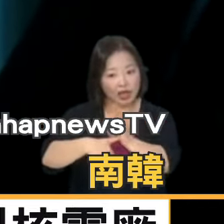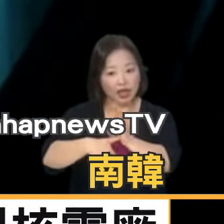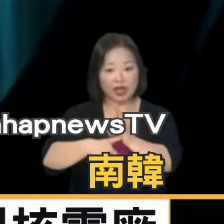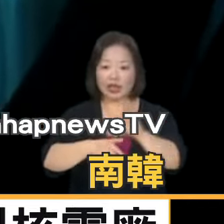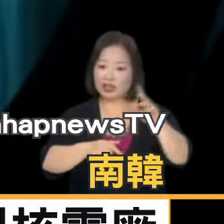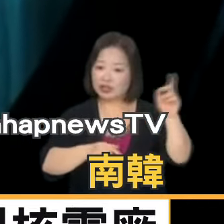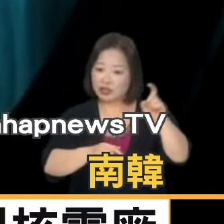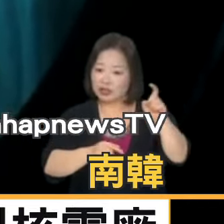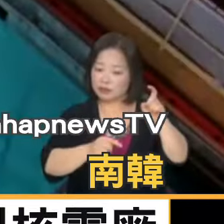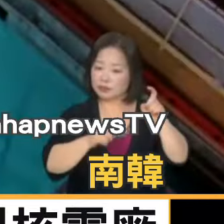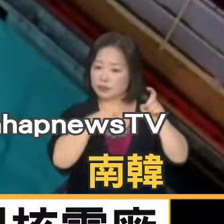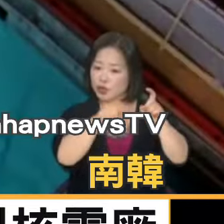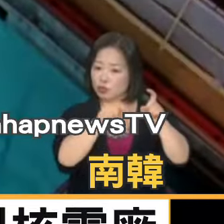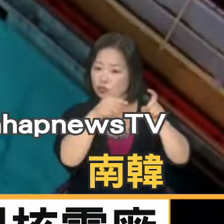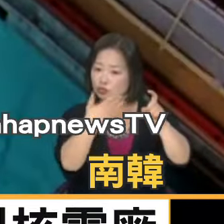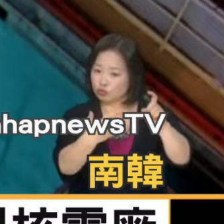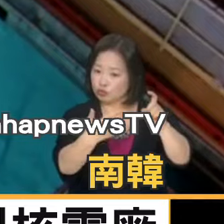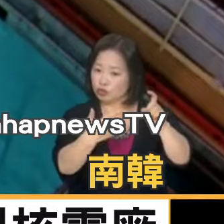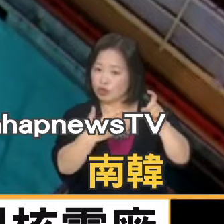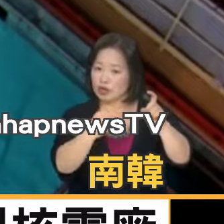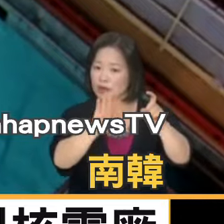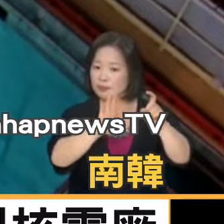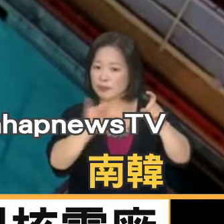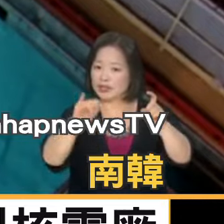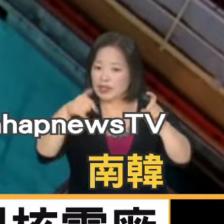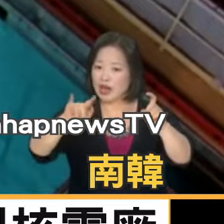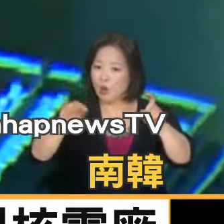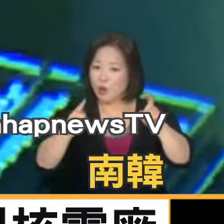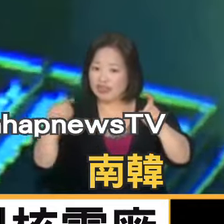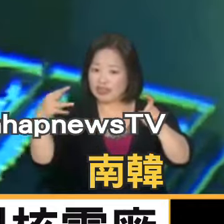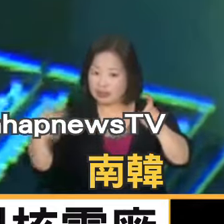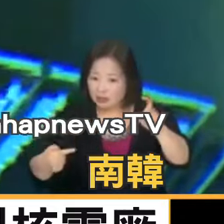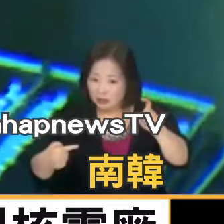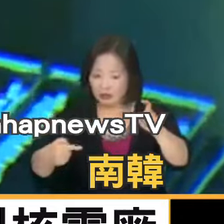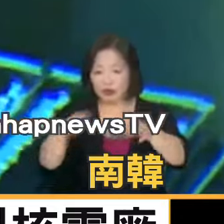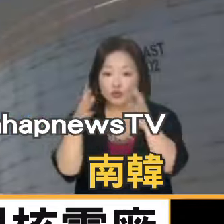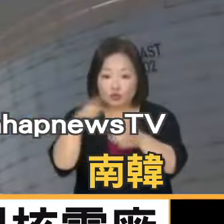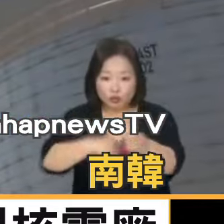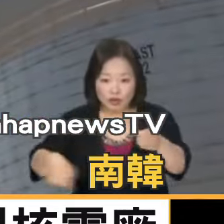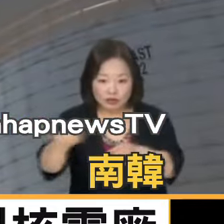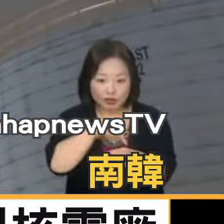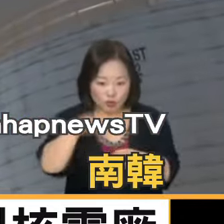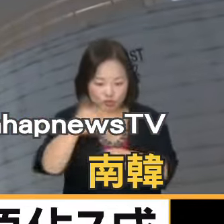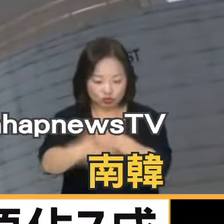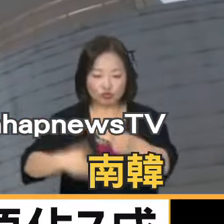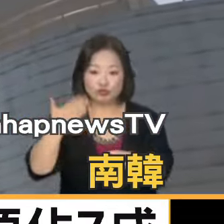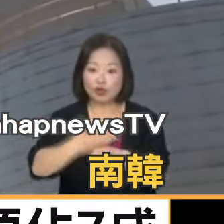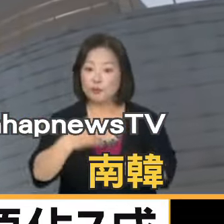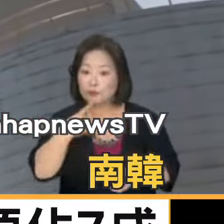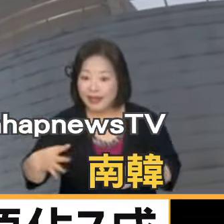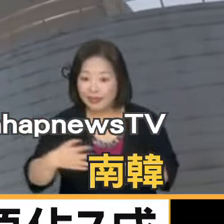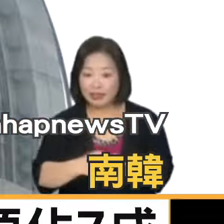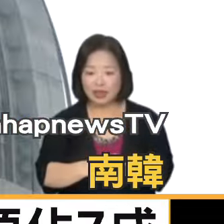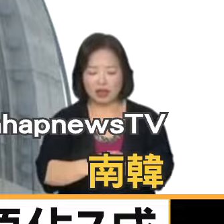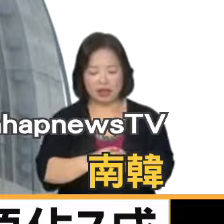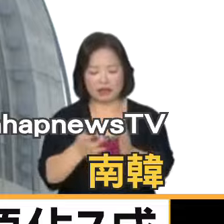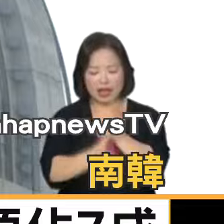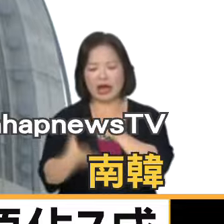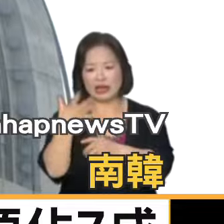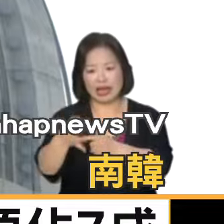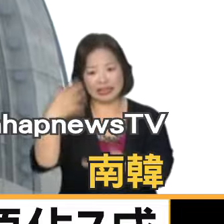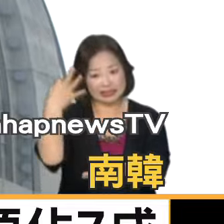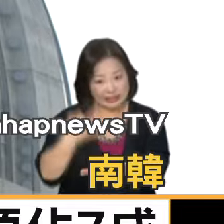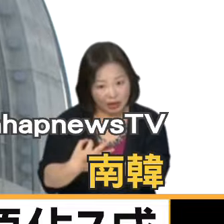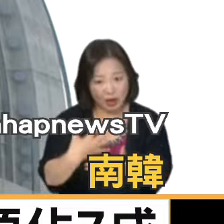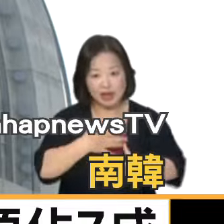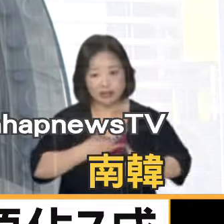配合，除了增设三座大型核电厂与一座小型模组核电厂，再生能源也持续投入，老化的